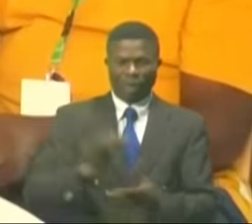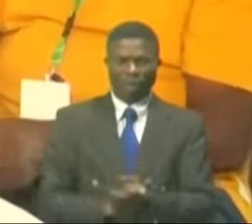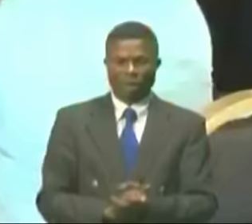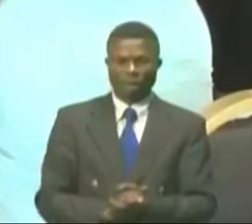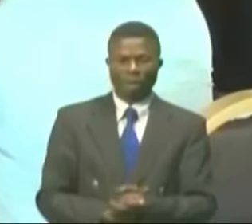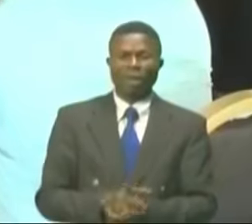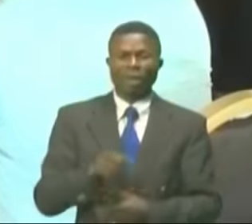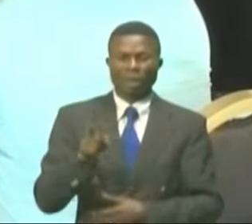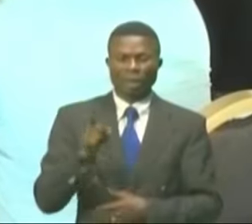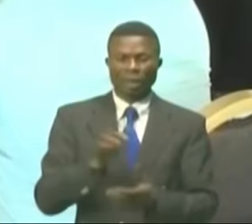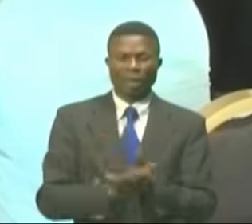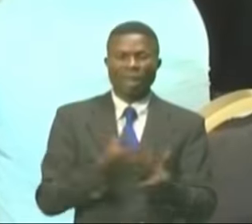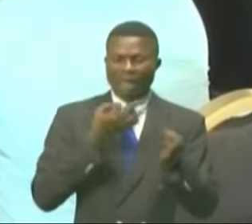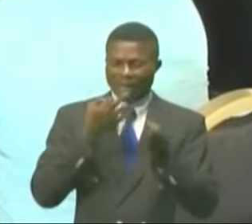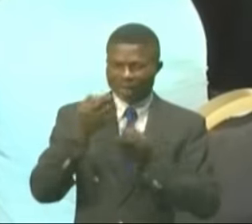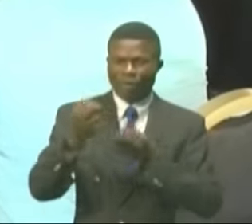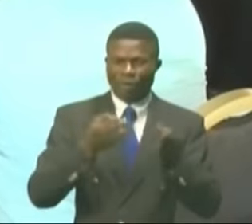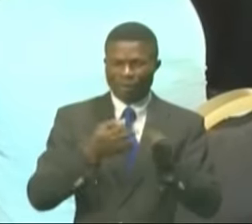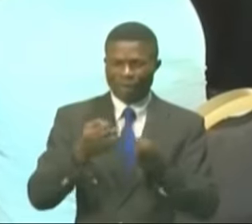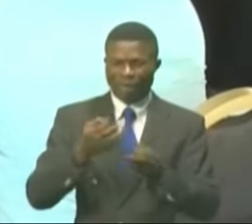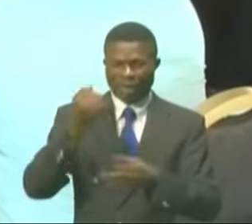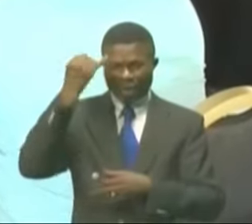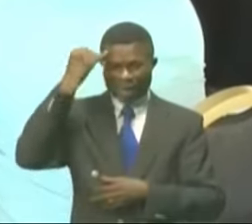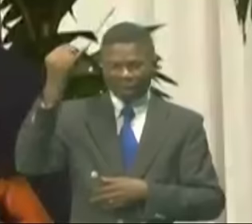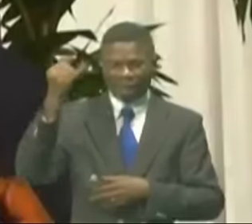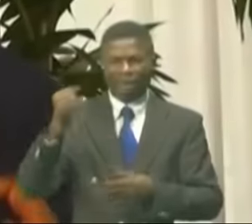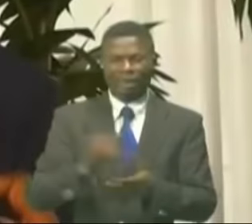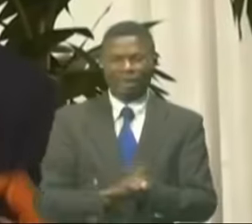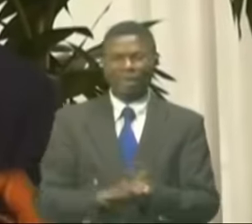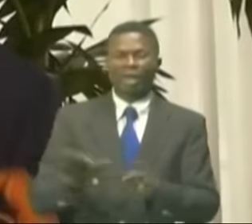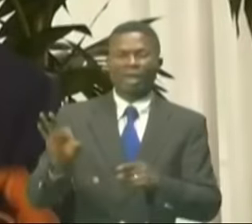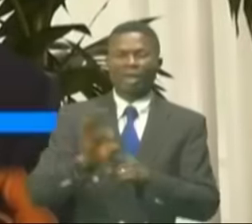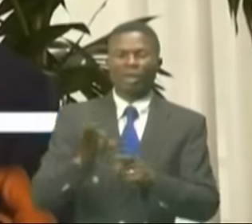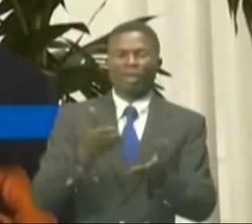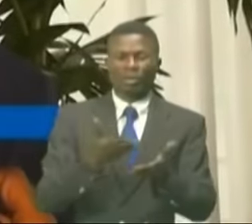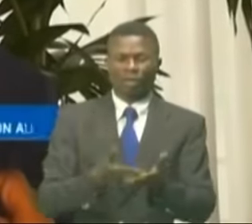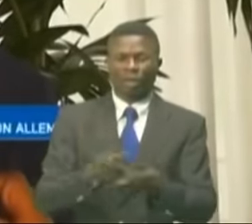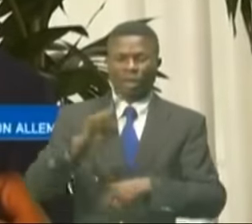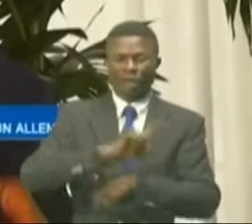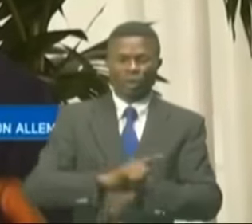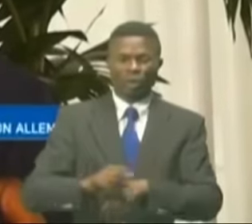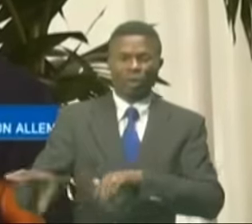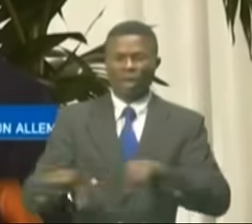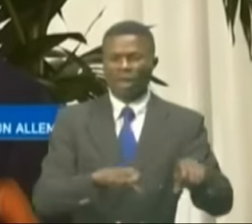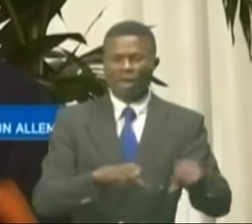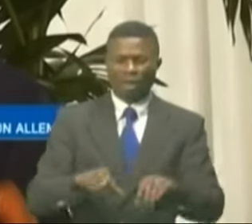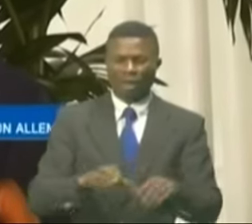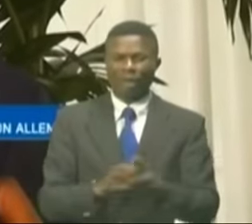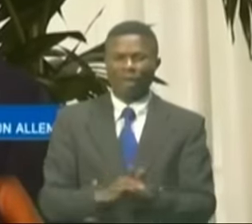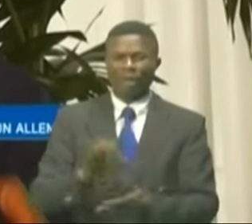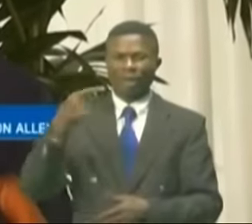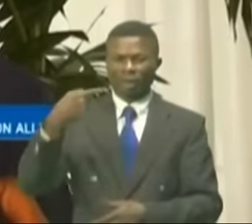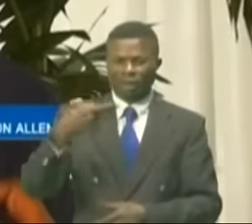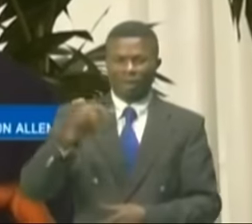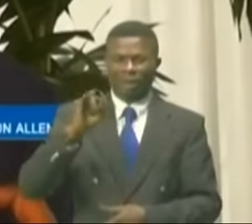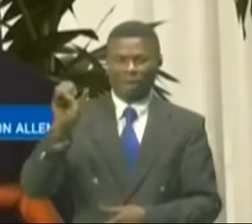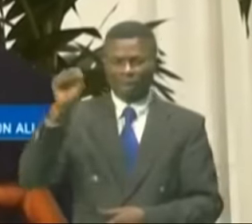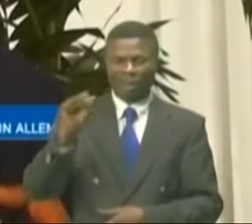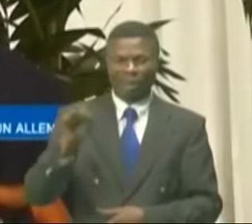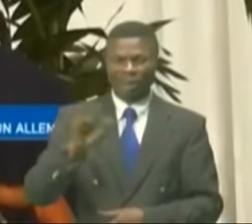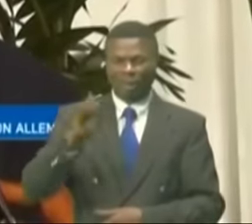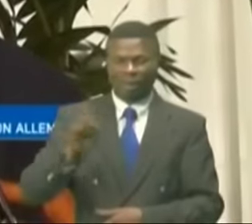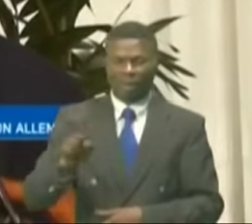GIZ, explique le sens de ce side event. Aujourd'hui, c'est un événement où la GIZ a voulu que